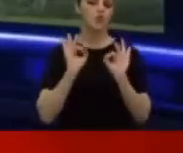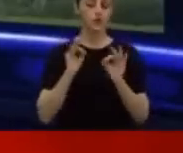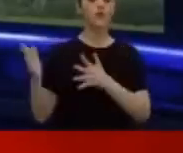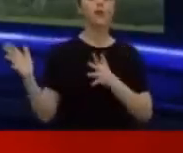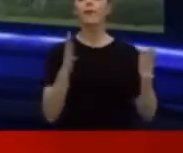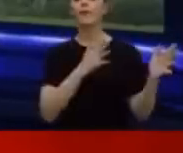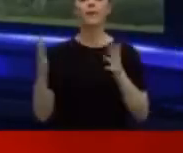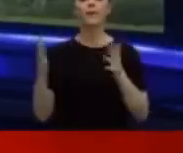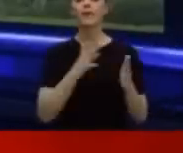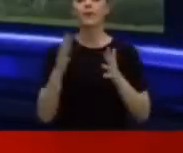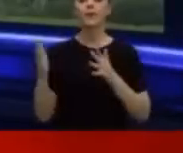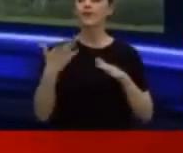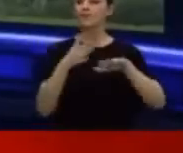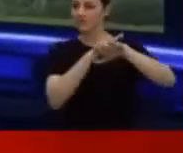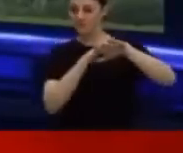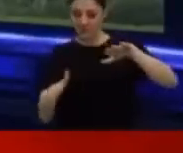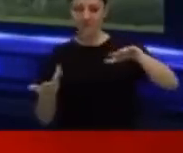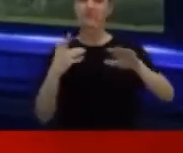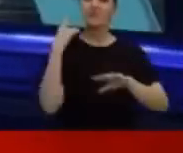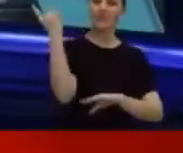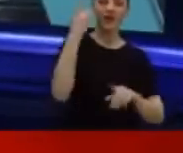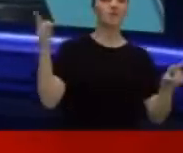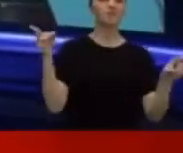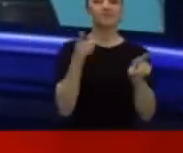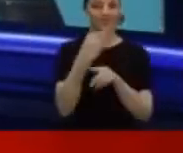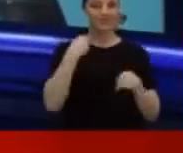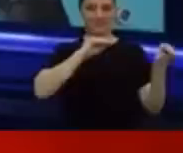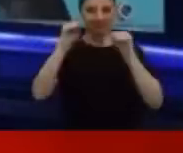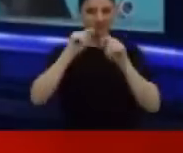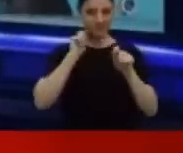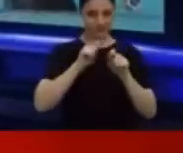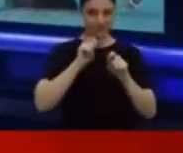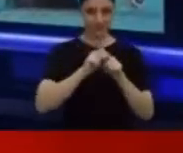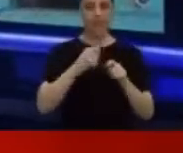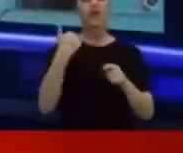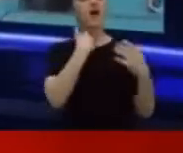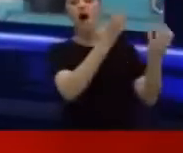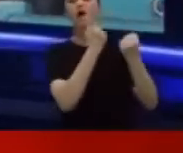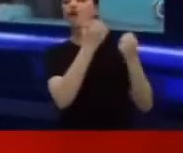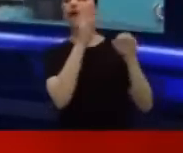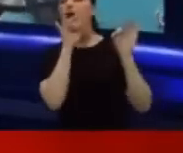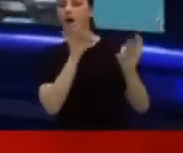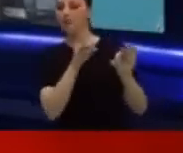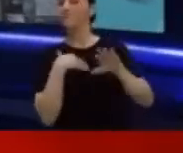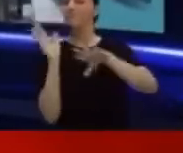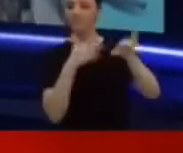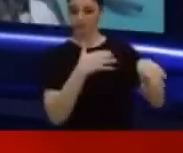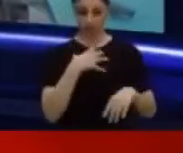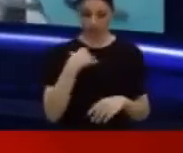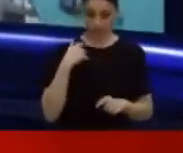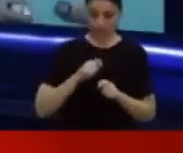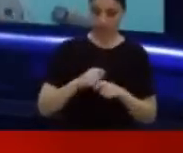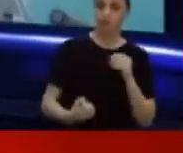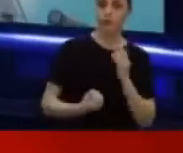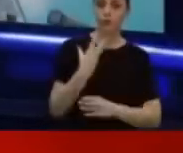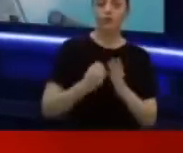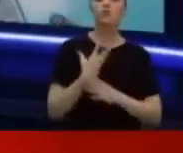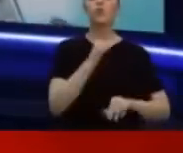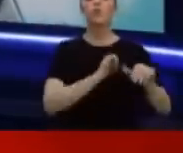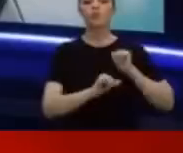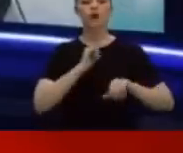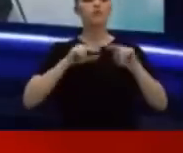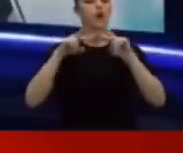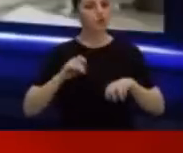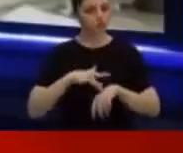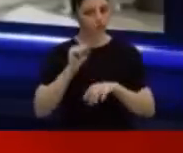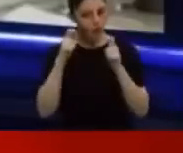yani Mesela işte bazen gazetecilerle bir araya geliyor işte eski zamanların hatırlıyorum sakin konuşan akademik kültürü olan bir insandan bahsediyoruz önemli